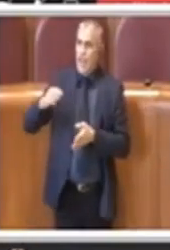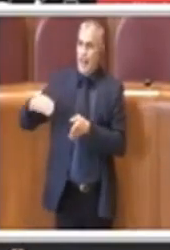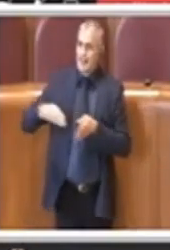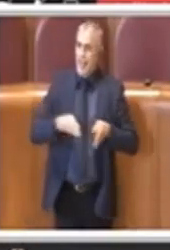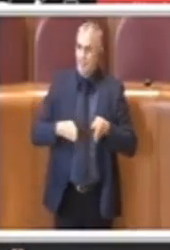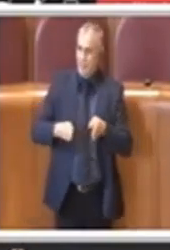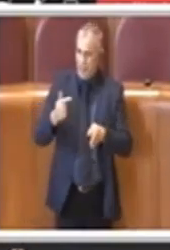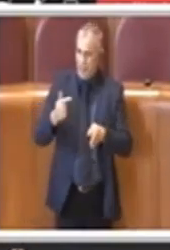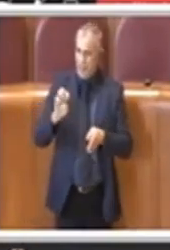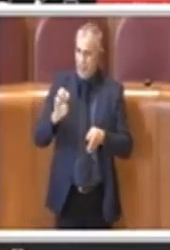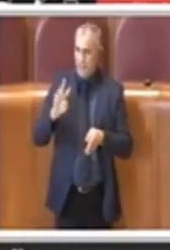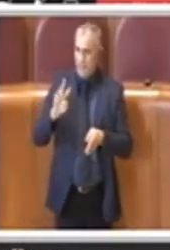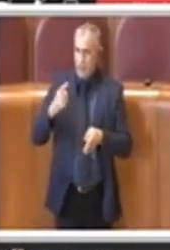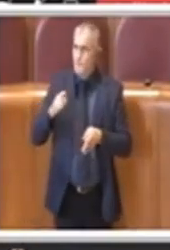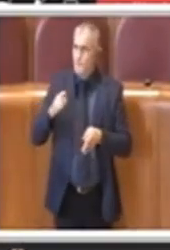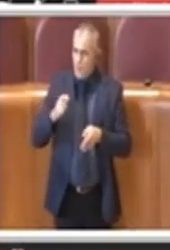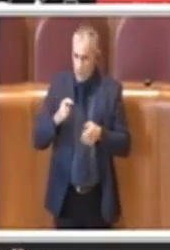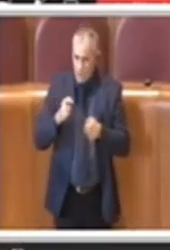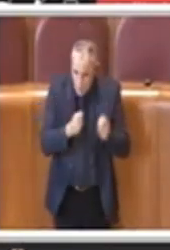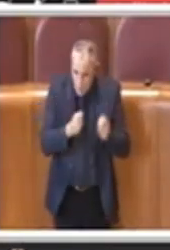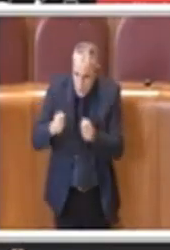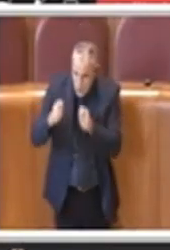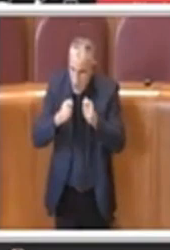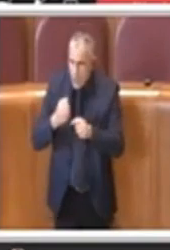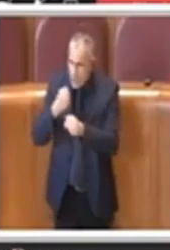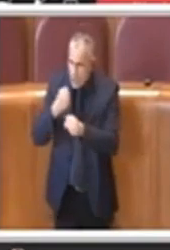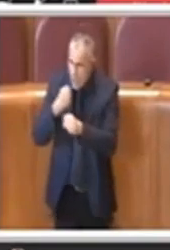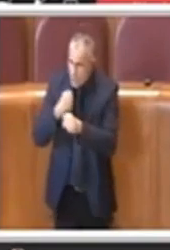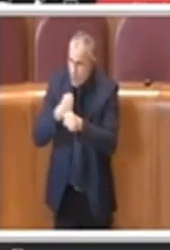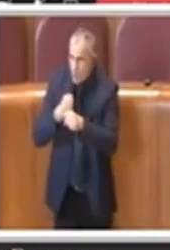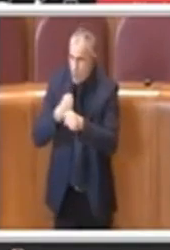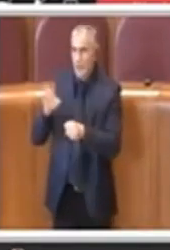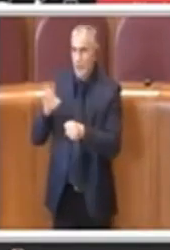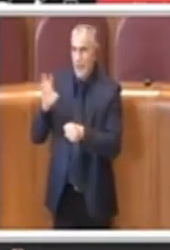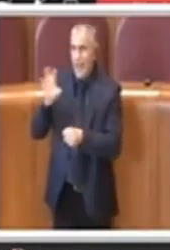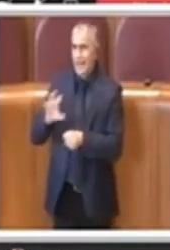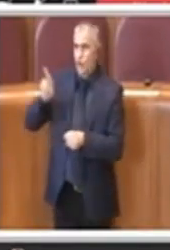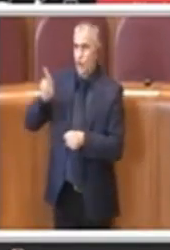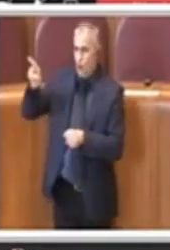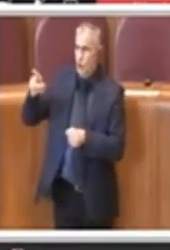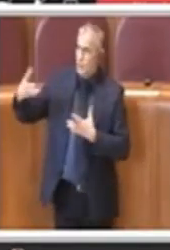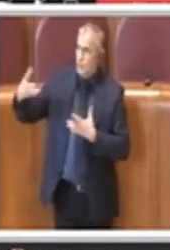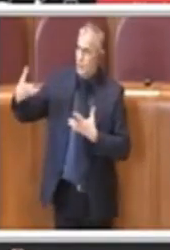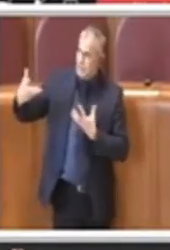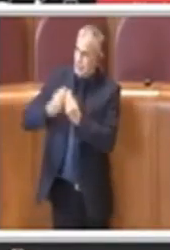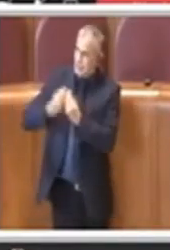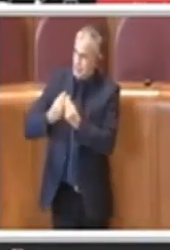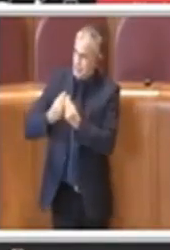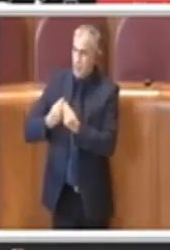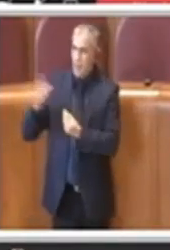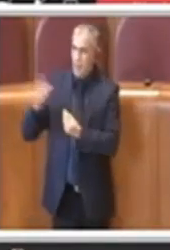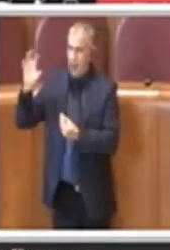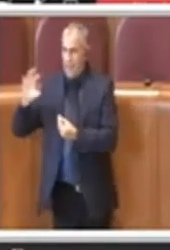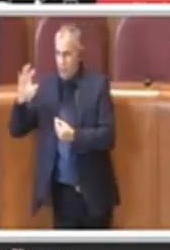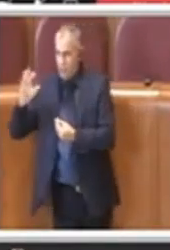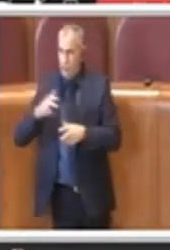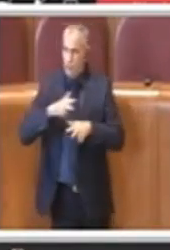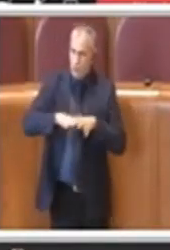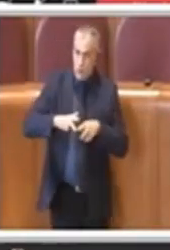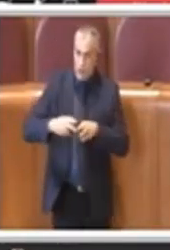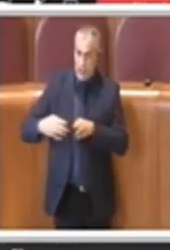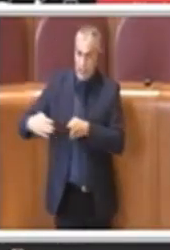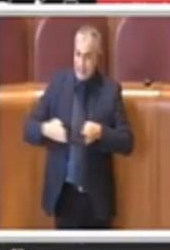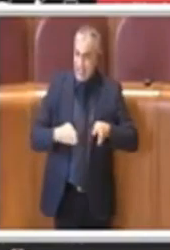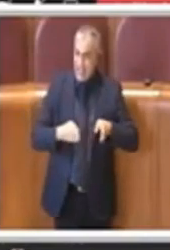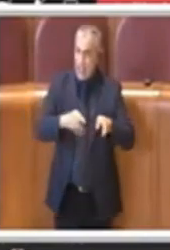monitorare le azioni intraprese anche da parte della Regione, creando una task force per poter intervenire